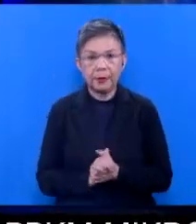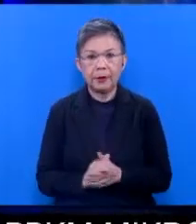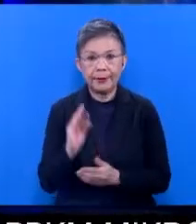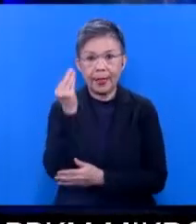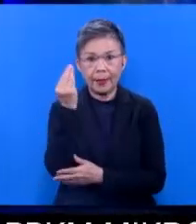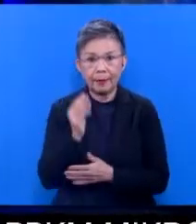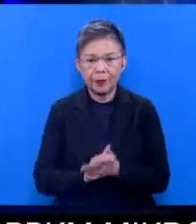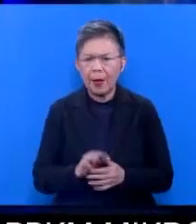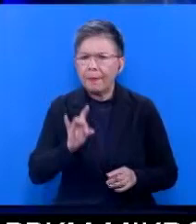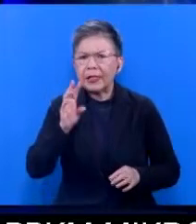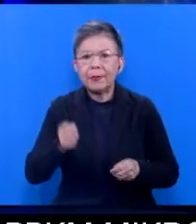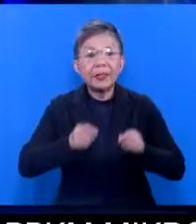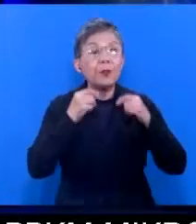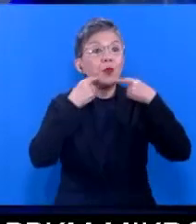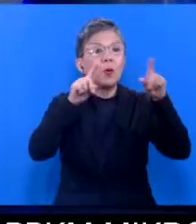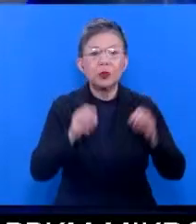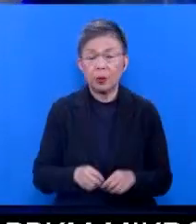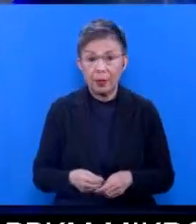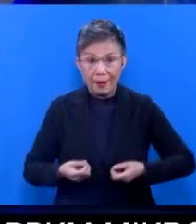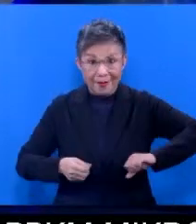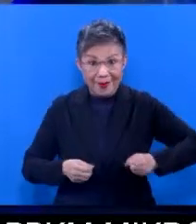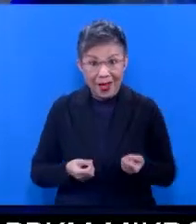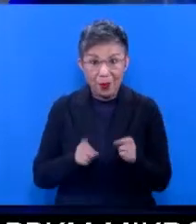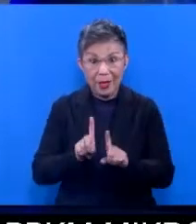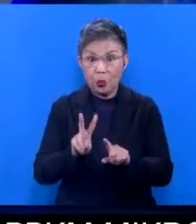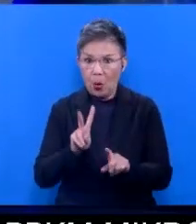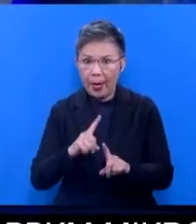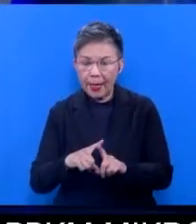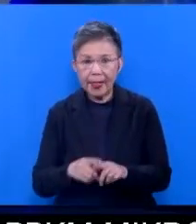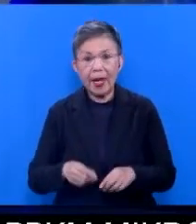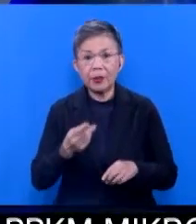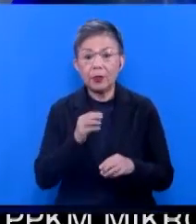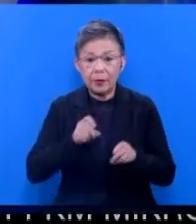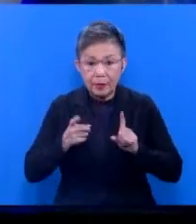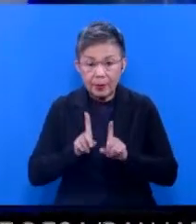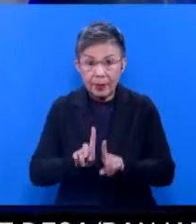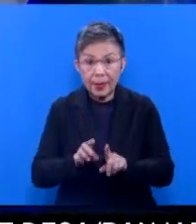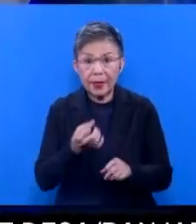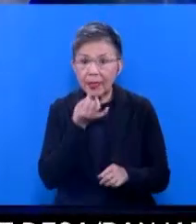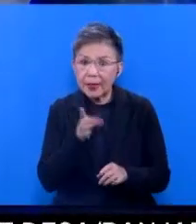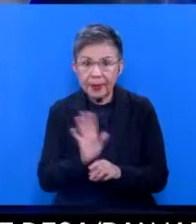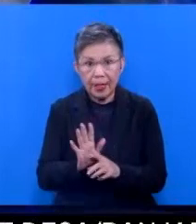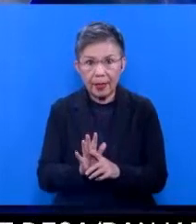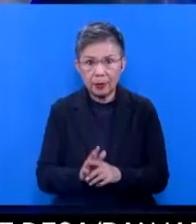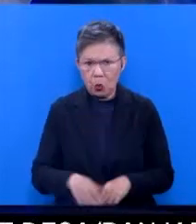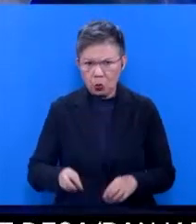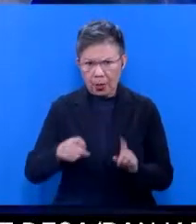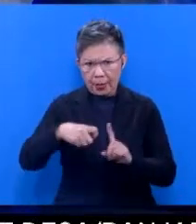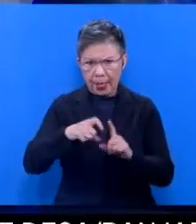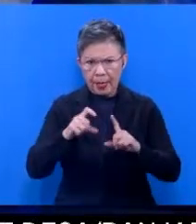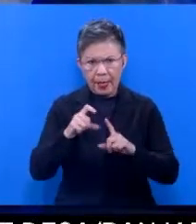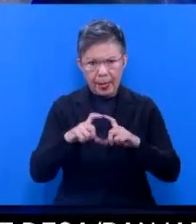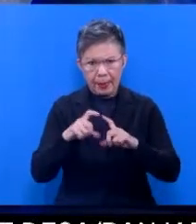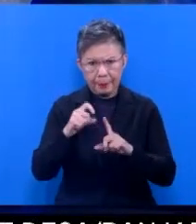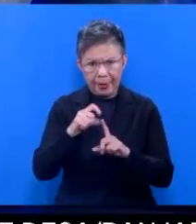memiliki beragam promosi untuk poligami dan nikah siri. Komisi Perlindungan Anak Indonesia KPAI kini melaporkan Aisyah Weddings